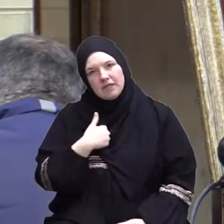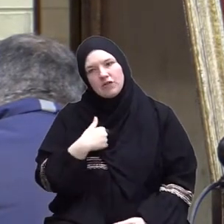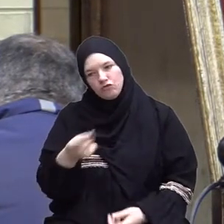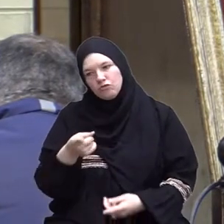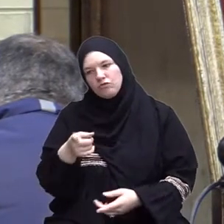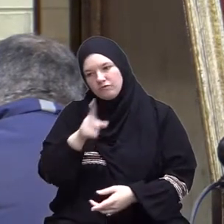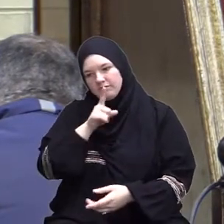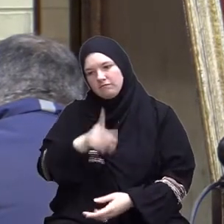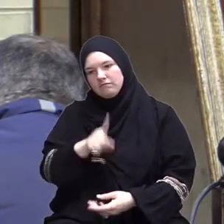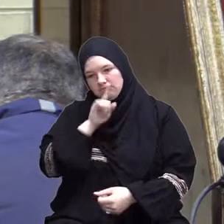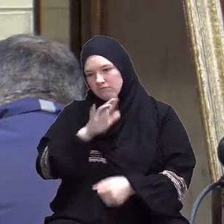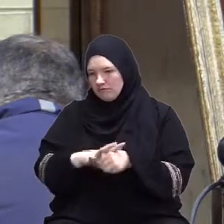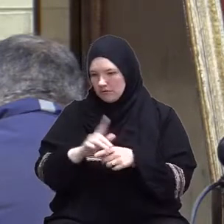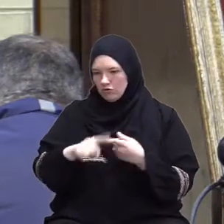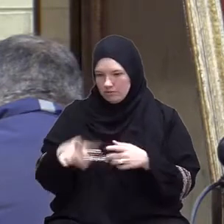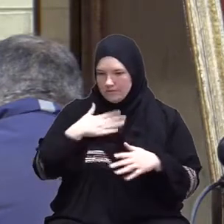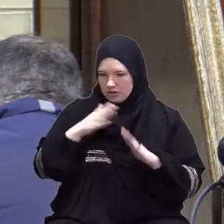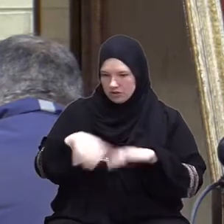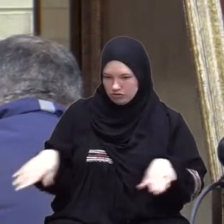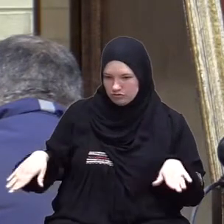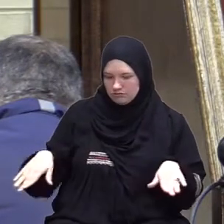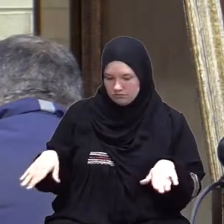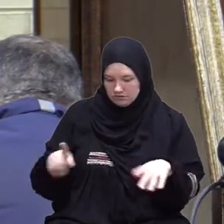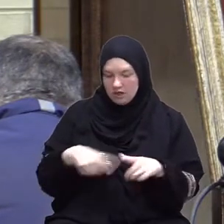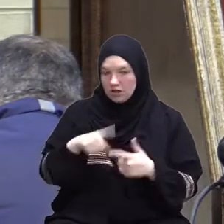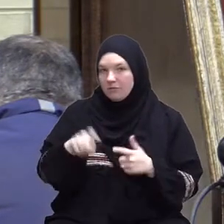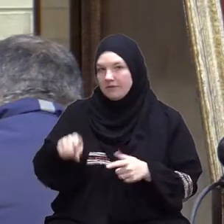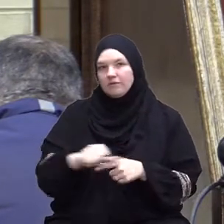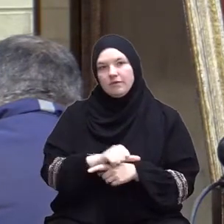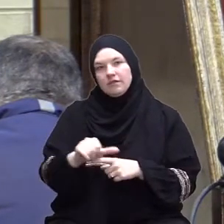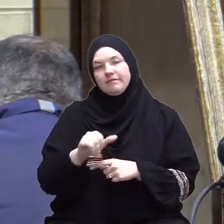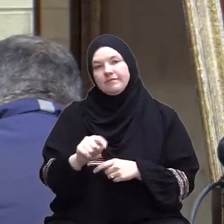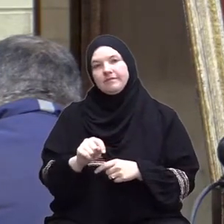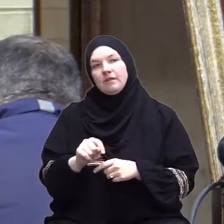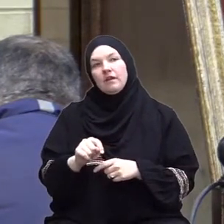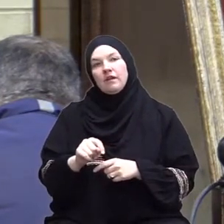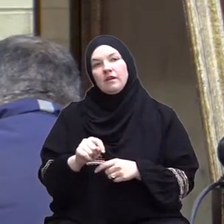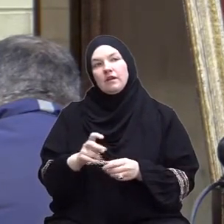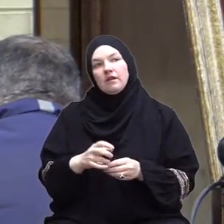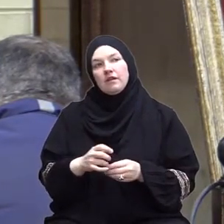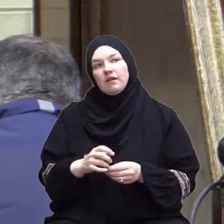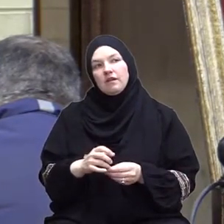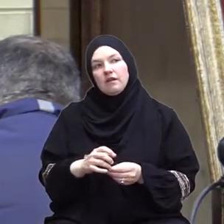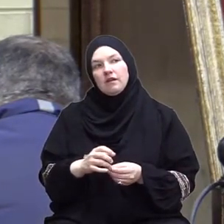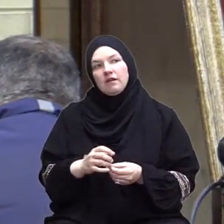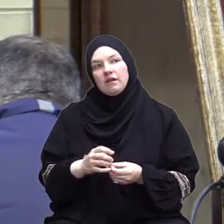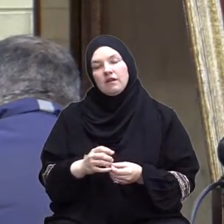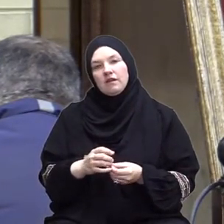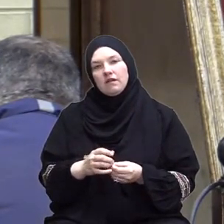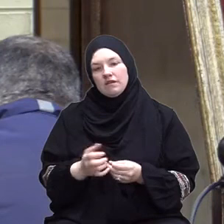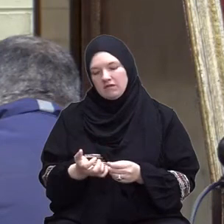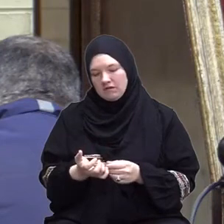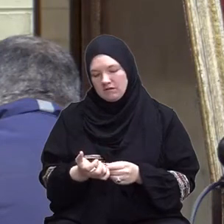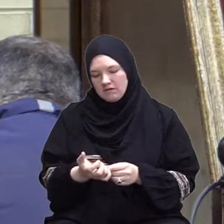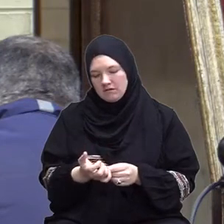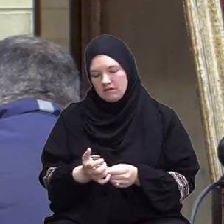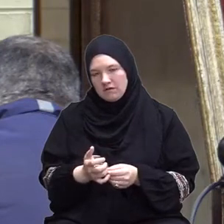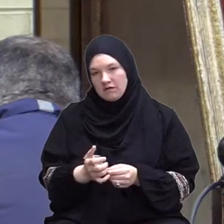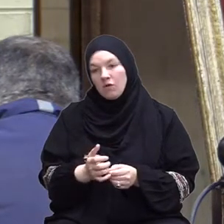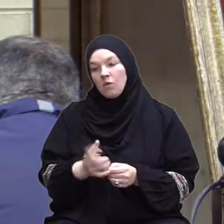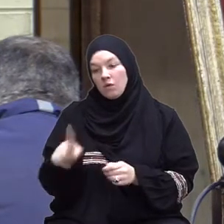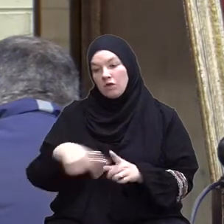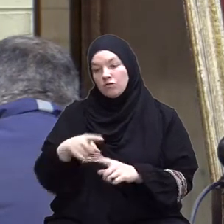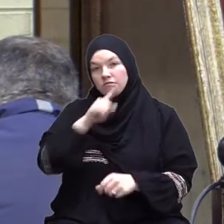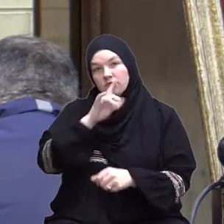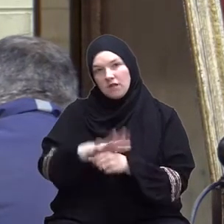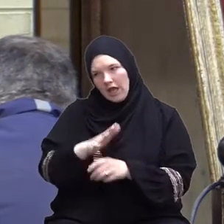And then, أُوفِ بِعَهْدِكُمْ. I fulfill the covenant you took from me or I conferred upon